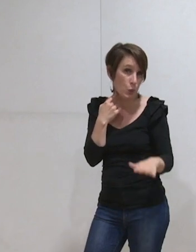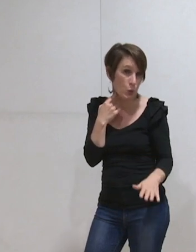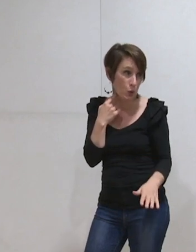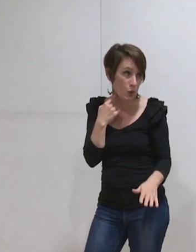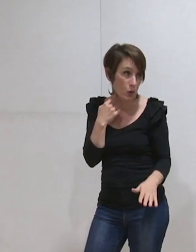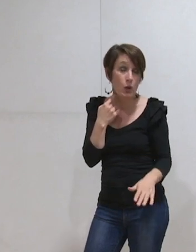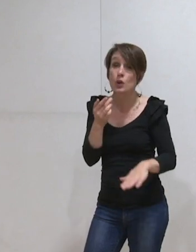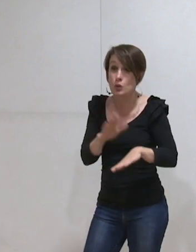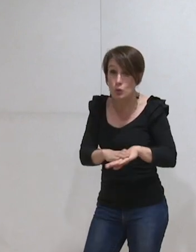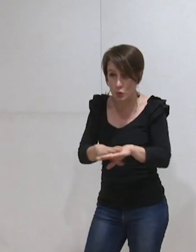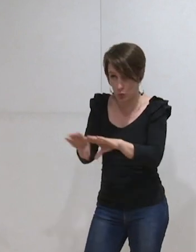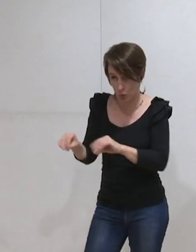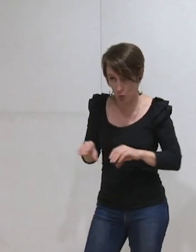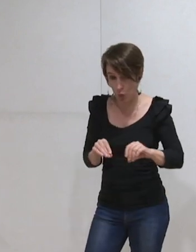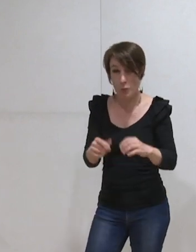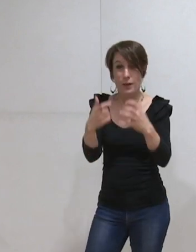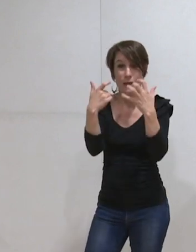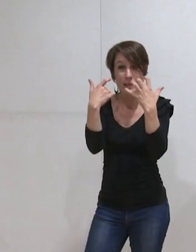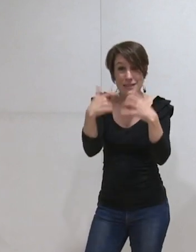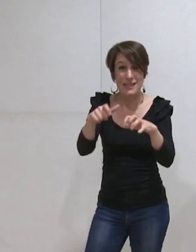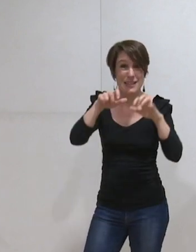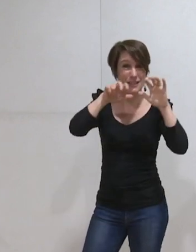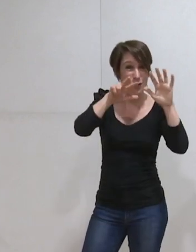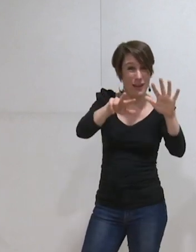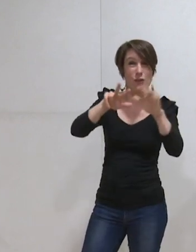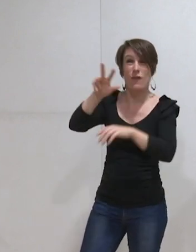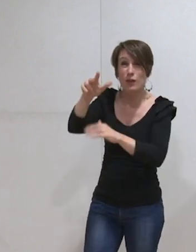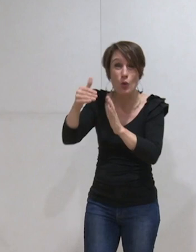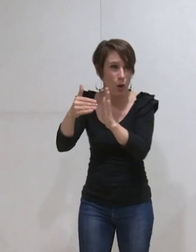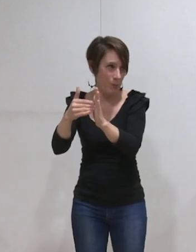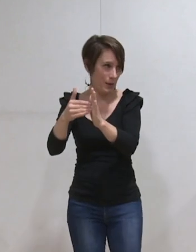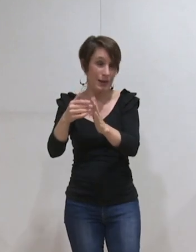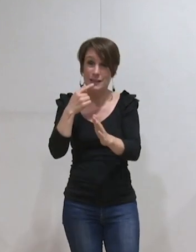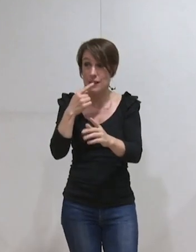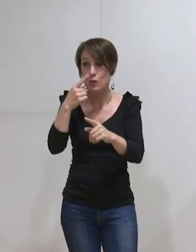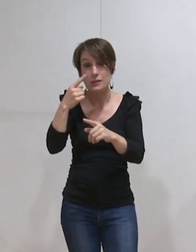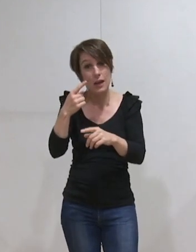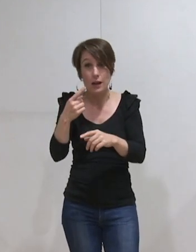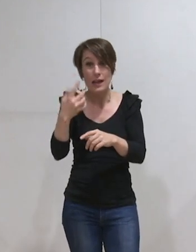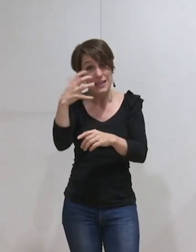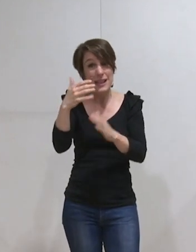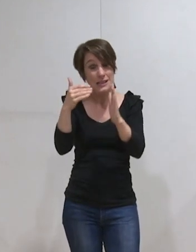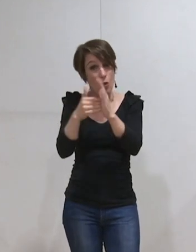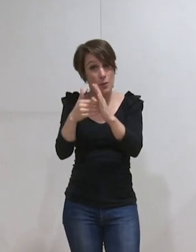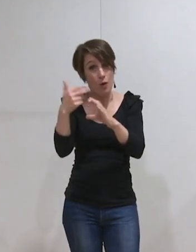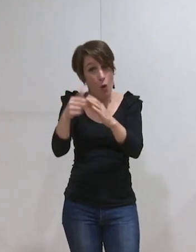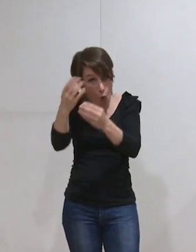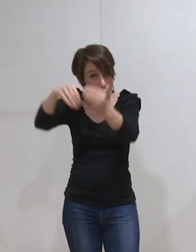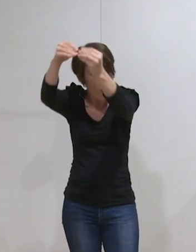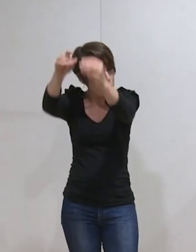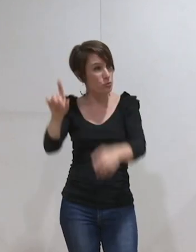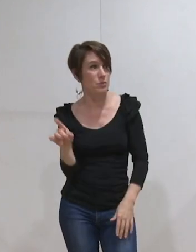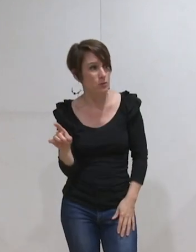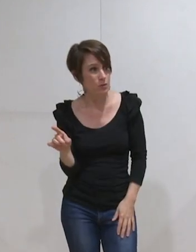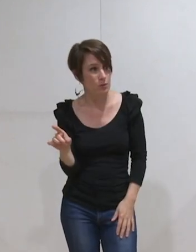de 783000 soit un demilion de plus et lorsque je